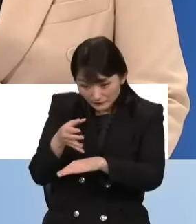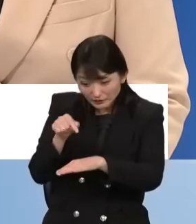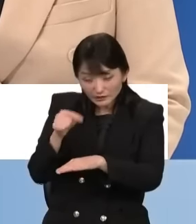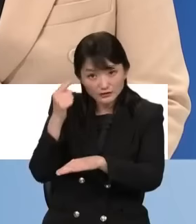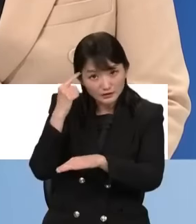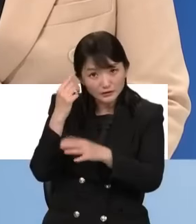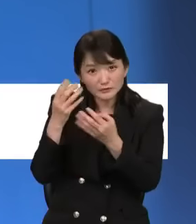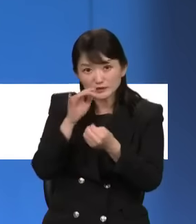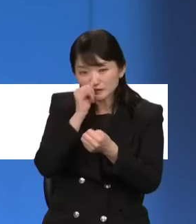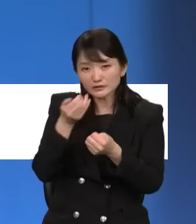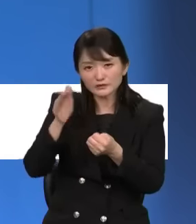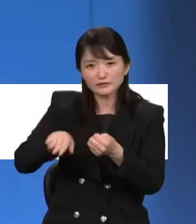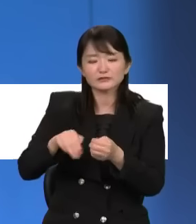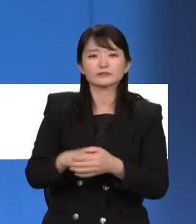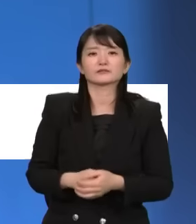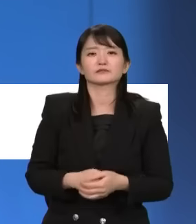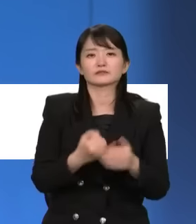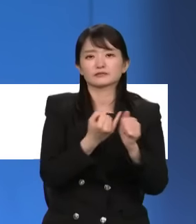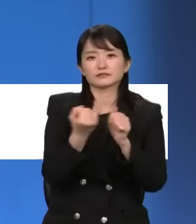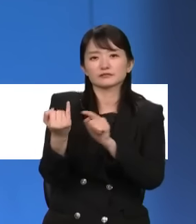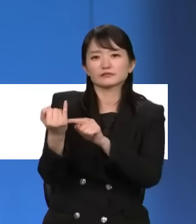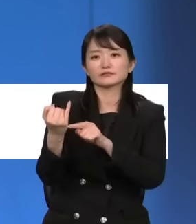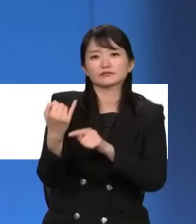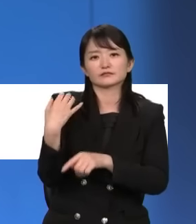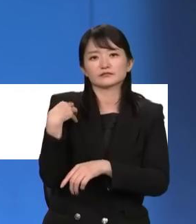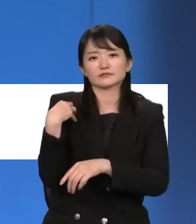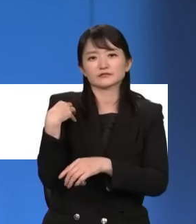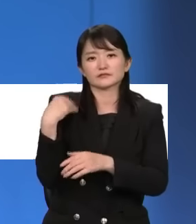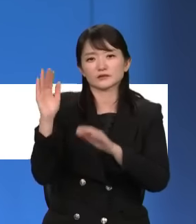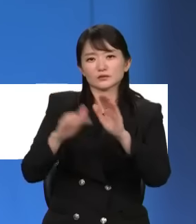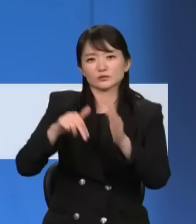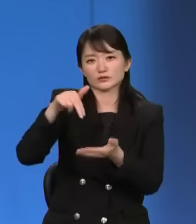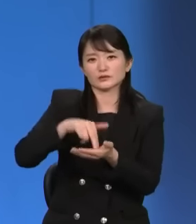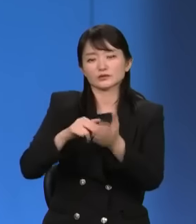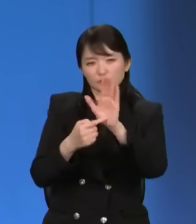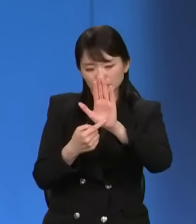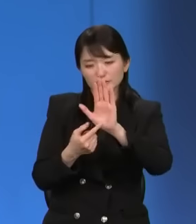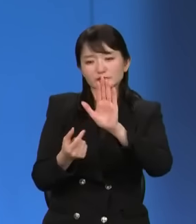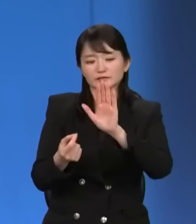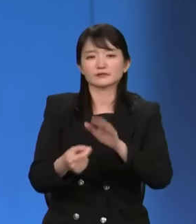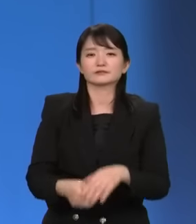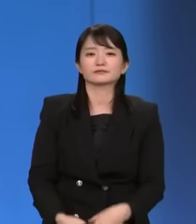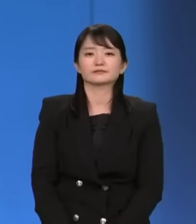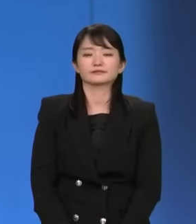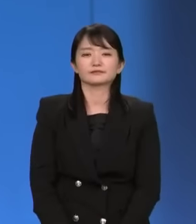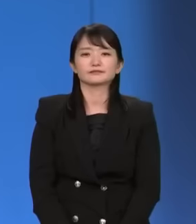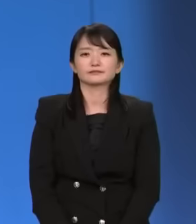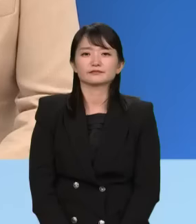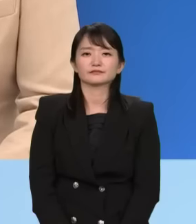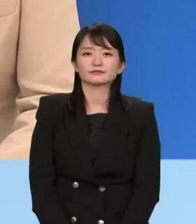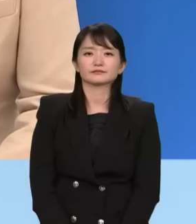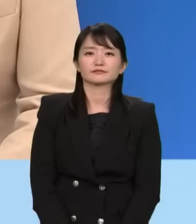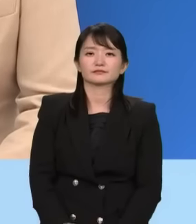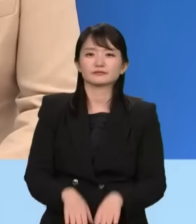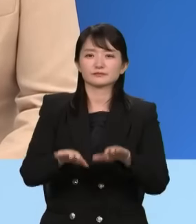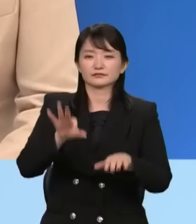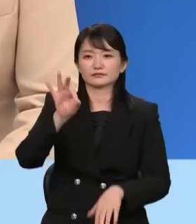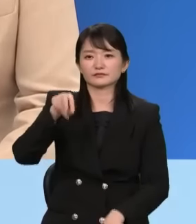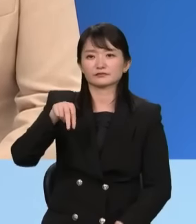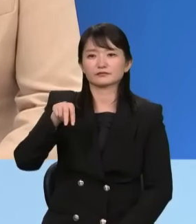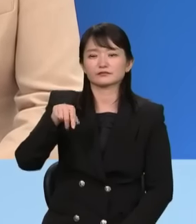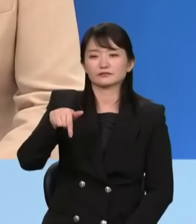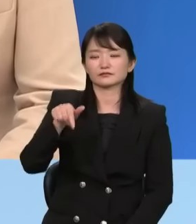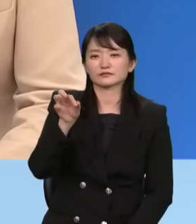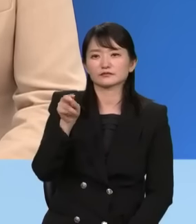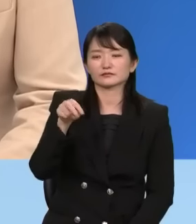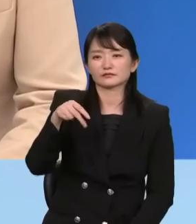많았지만 사실상 여사의 역할을 공식화한 거 아니냐 이런 반응이 나오고 있습니다네 오늘 유경수 여사도 언급을